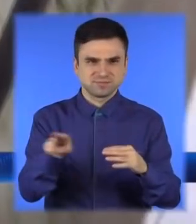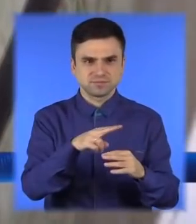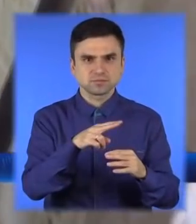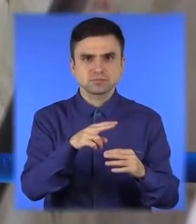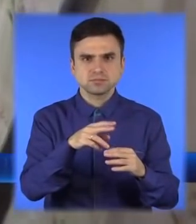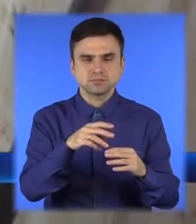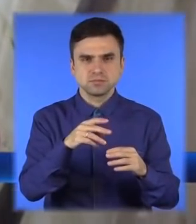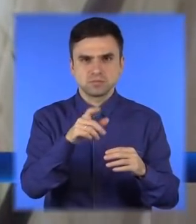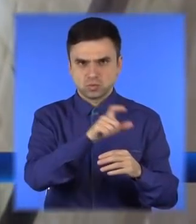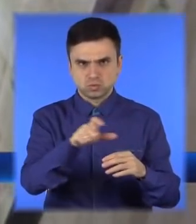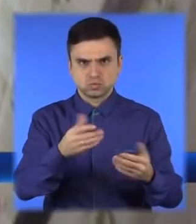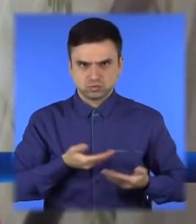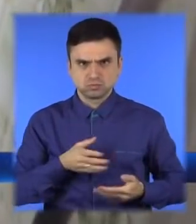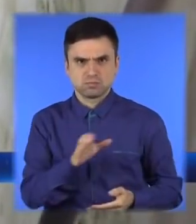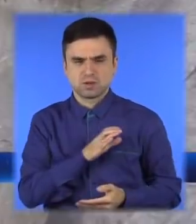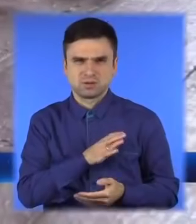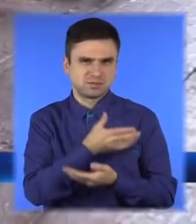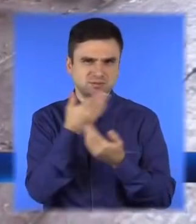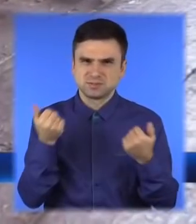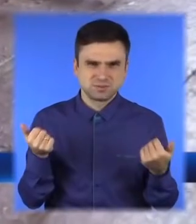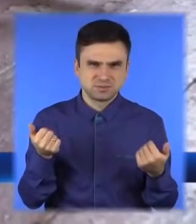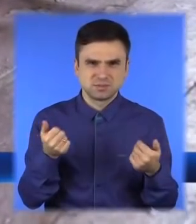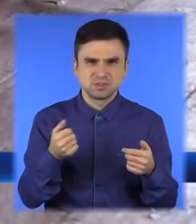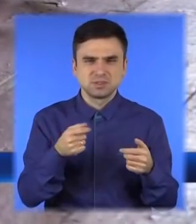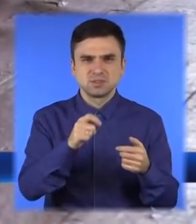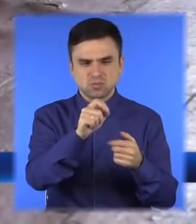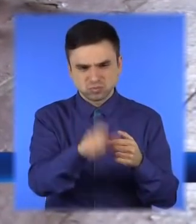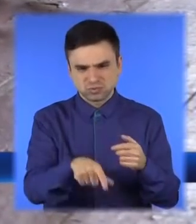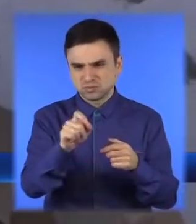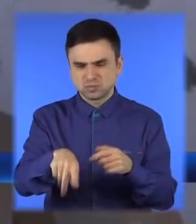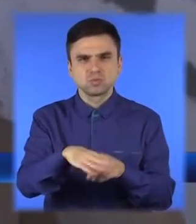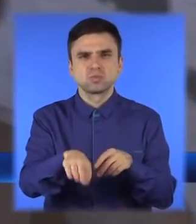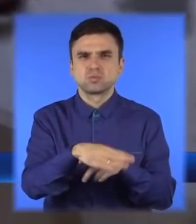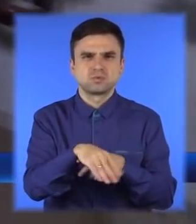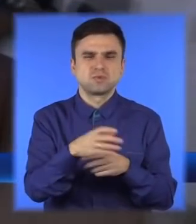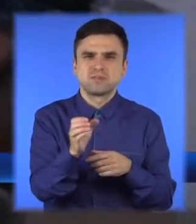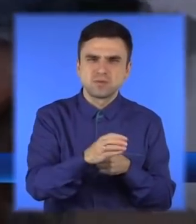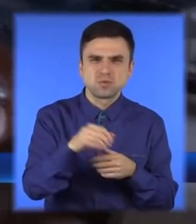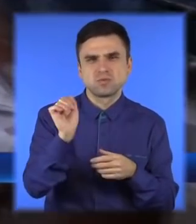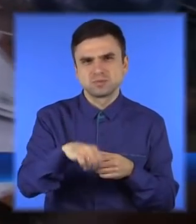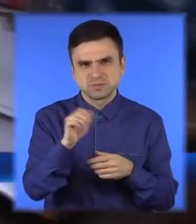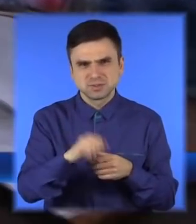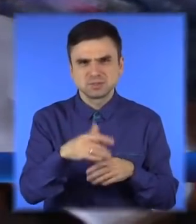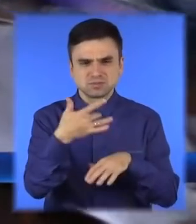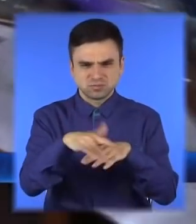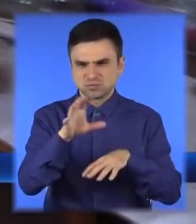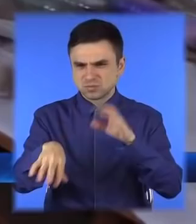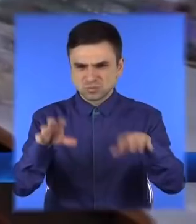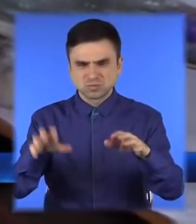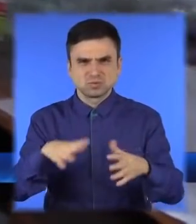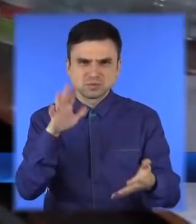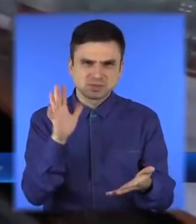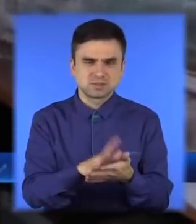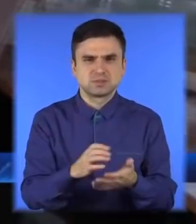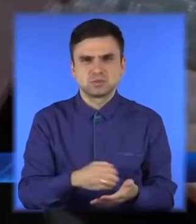жили, назвати благополучними навряд чи можна. Порожні пляшки з-під горілки, пива, багато сміття та антисанітарні умови.